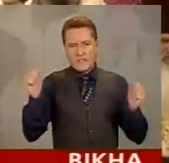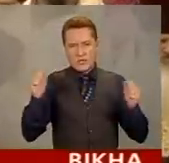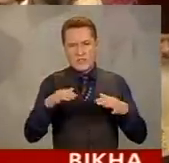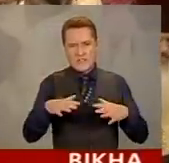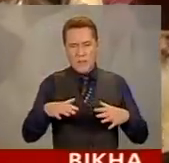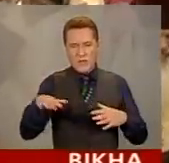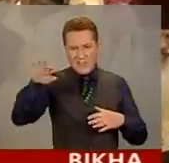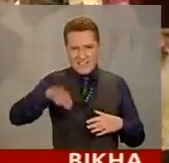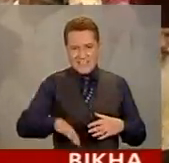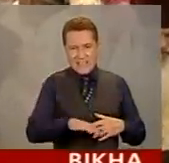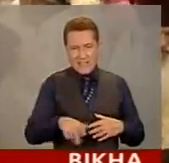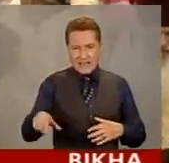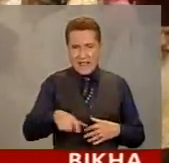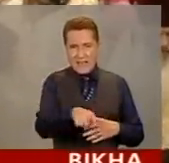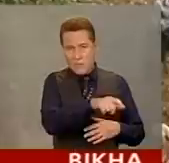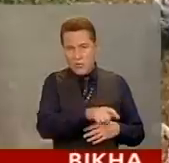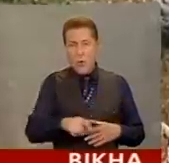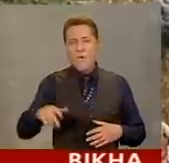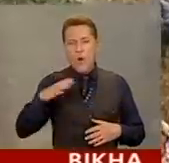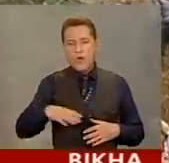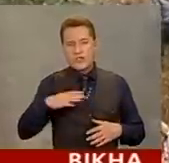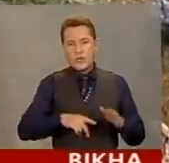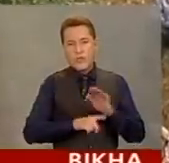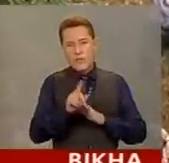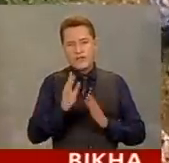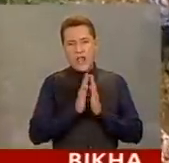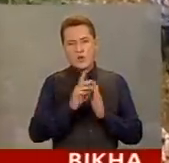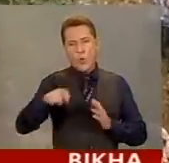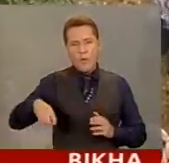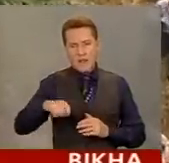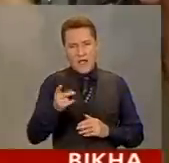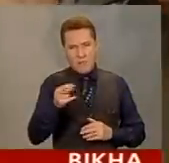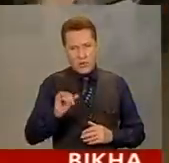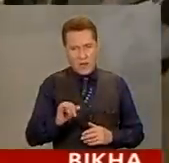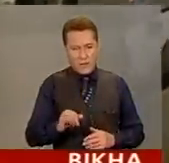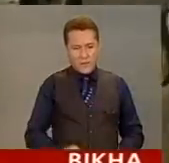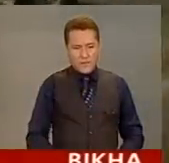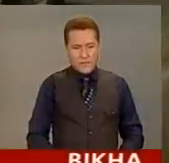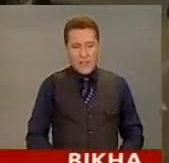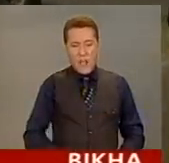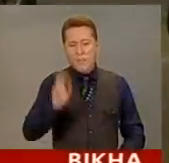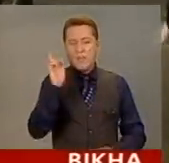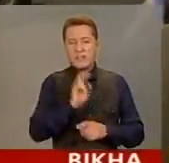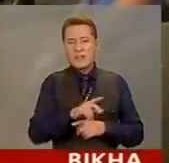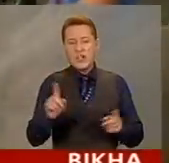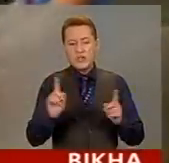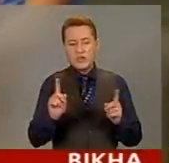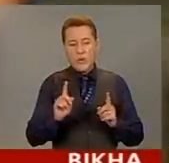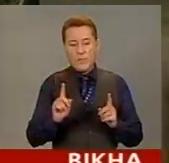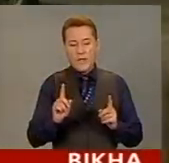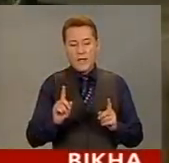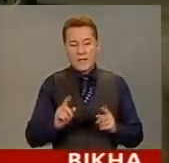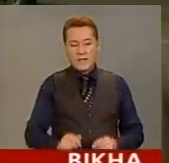схили над Дніпром і з нетерпінням очікували початку молебню. Ну, прийшли, щоб, як